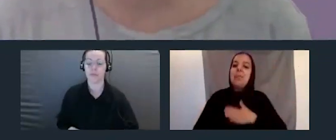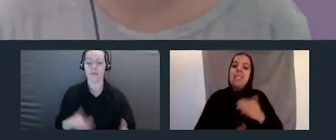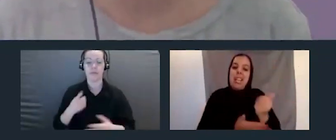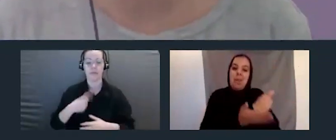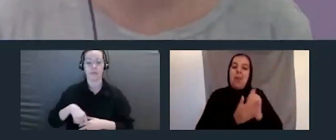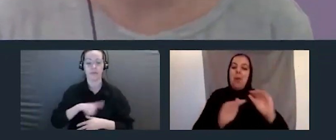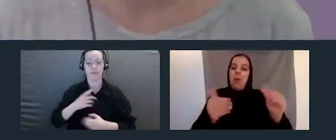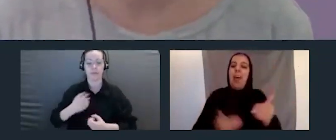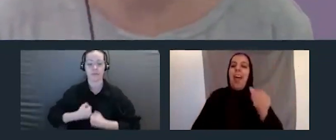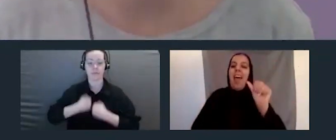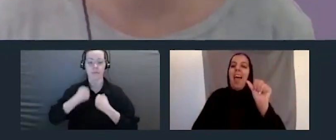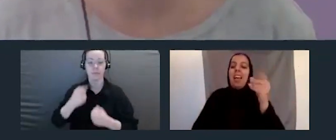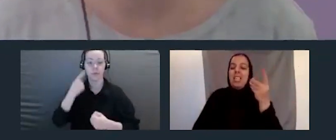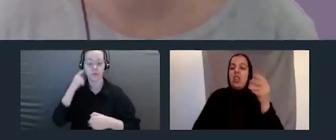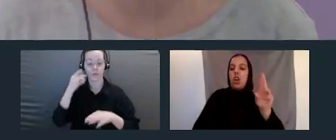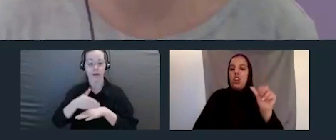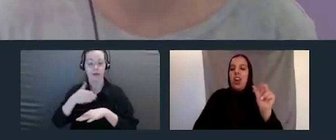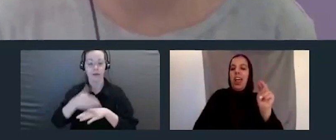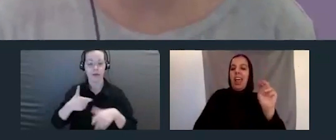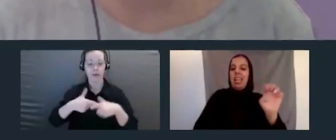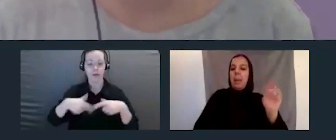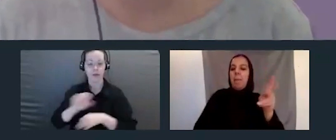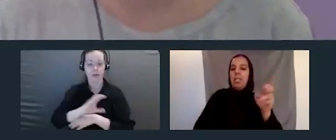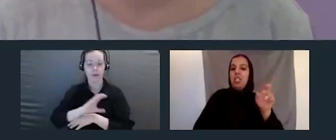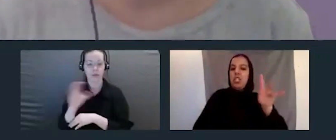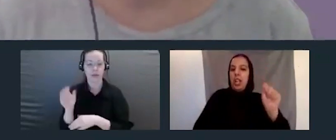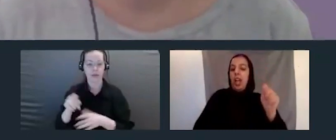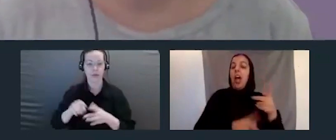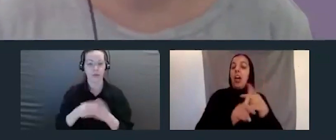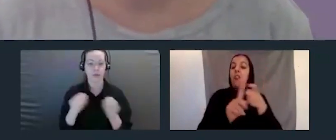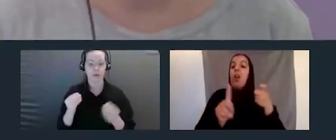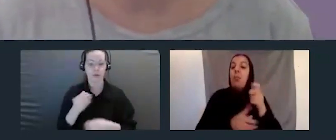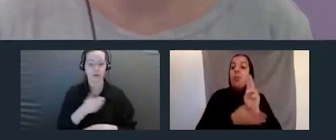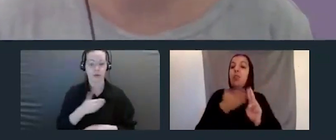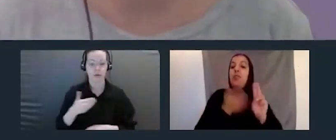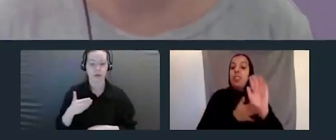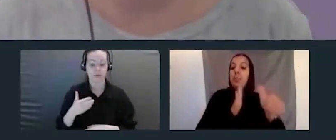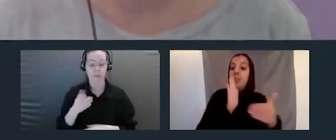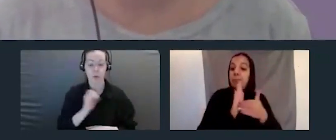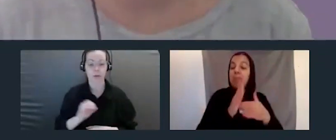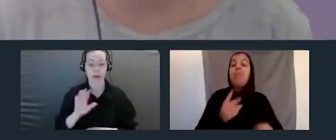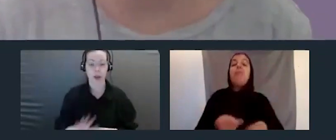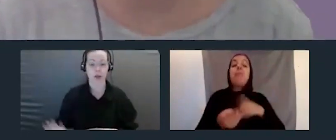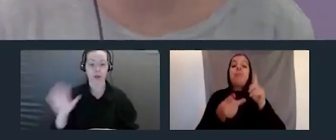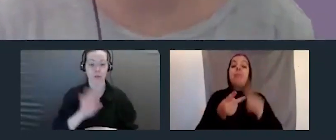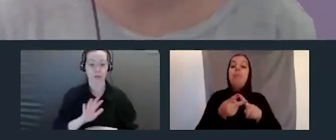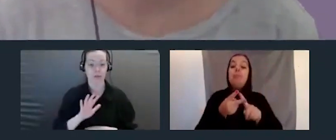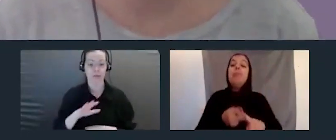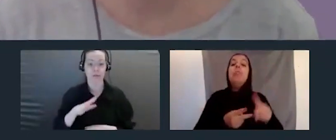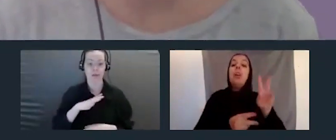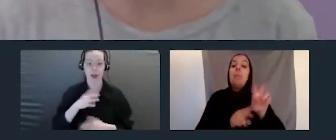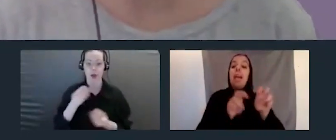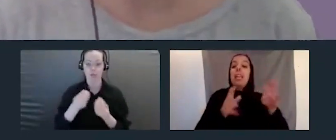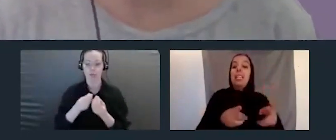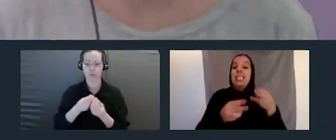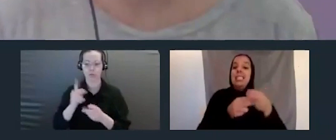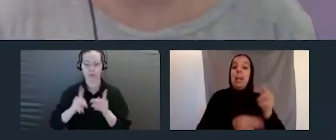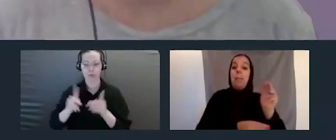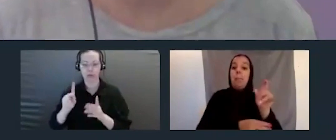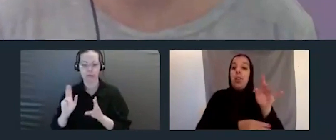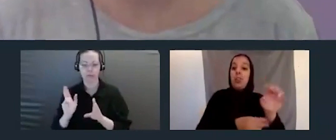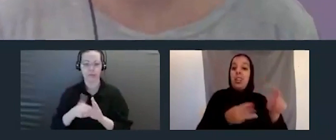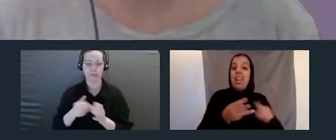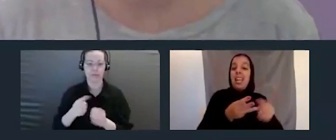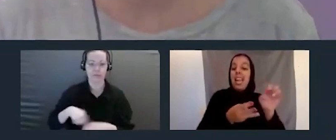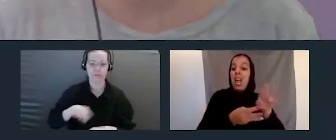Michel Arsenault, Merrick Jagielski et Erika Cantu. Vous pouvez en apprendre davantage sur les panélistes dans les détails